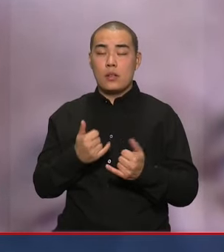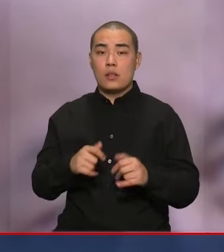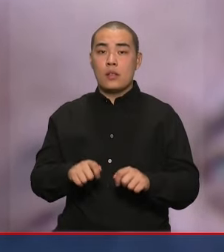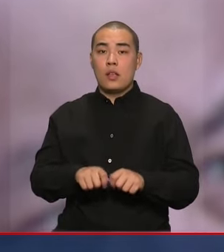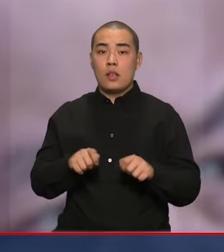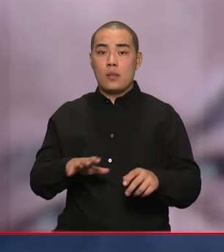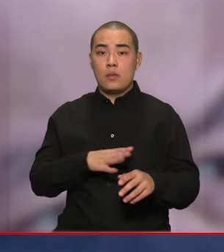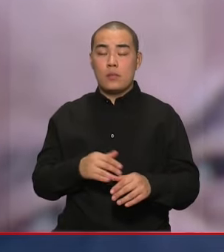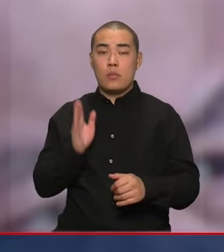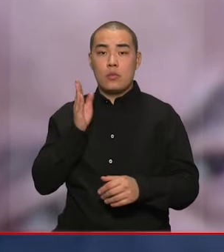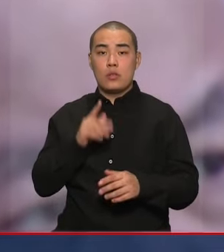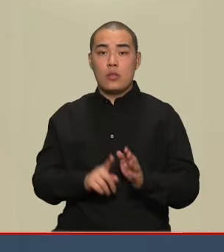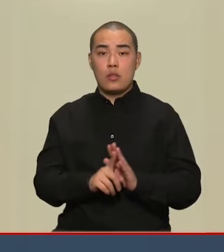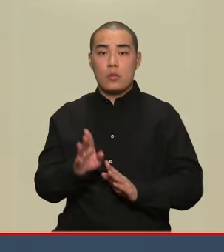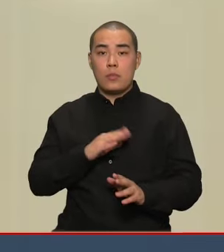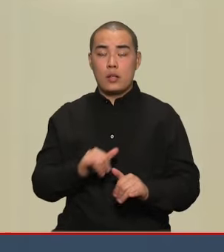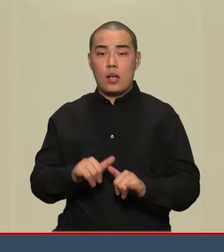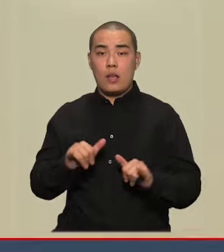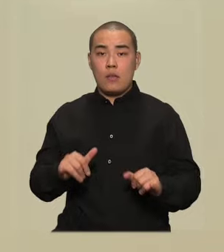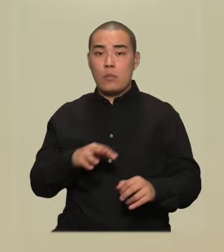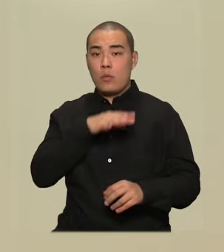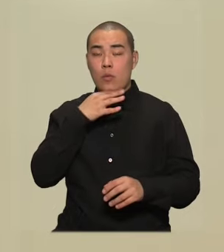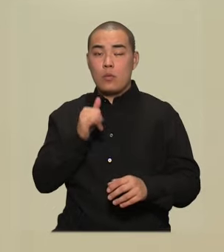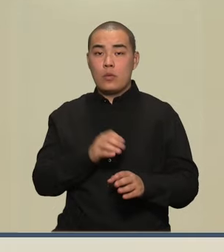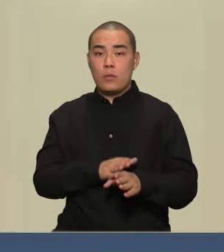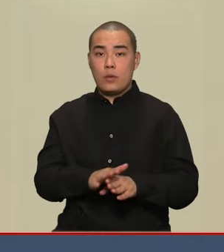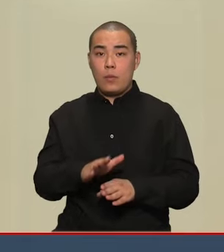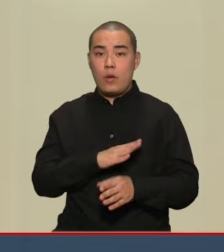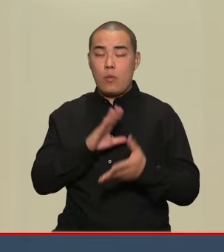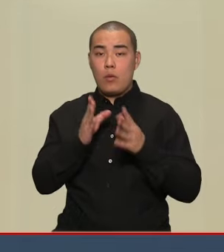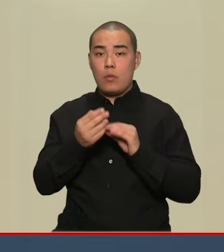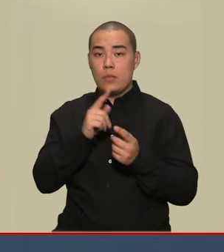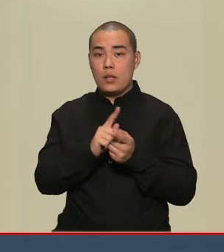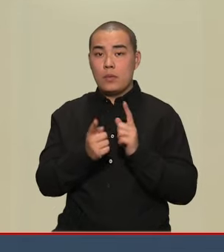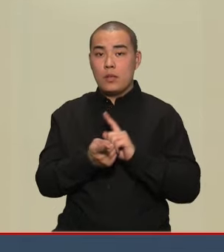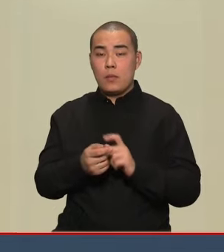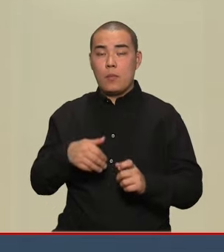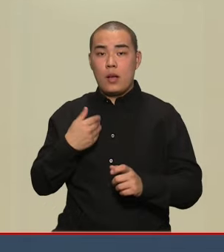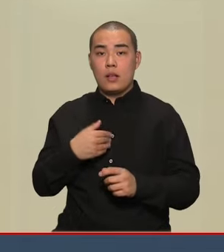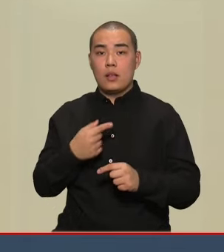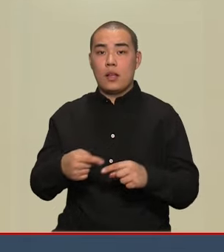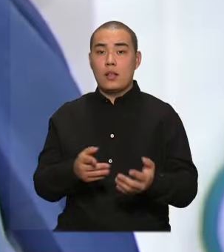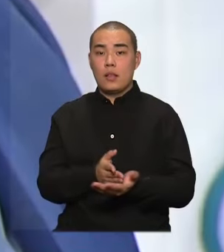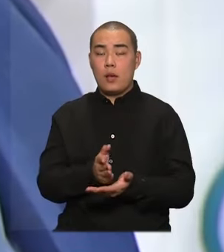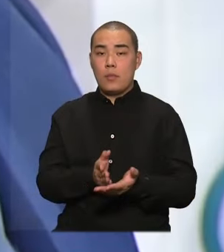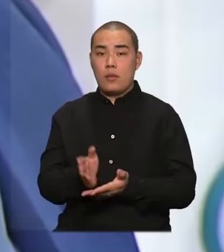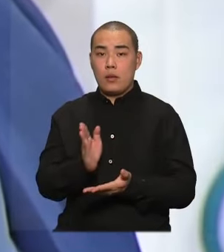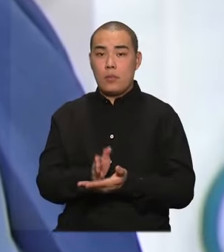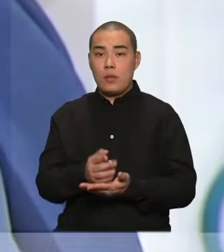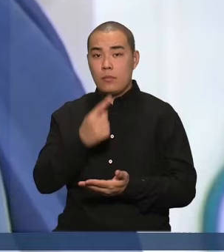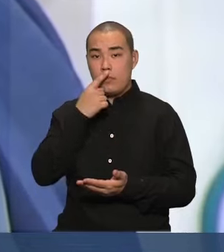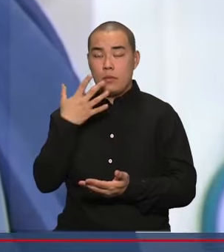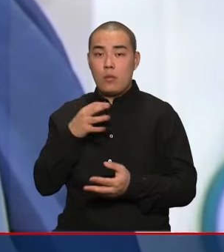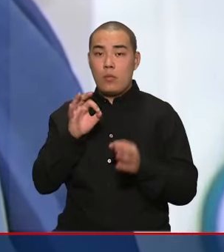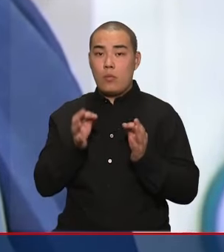для развития страны начинаниям. Многие из них уже реализованы. В целом позитивные изменения происходят в разных сферах и направлениях. Минувшей